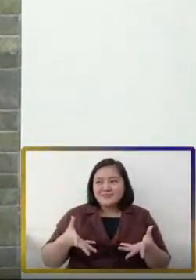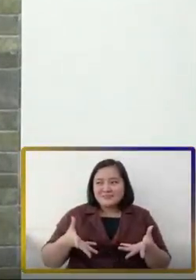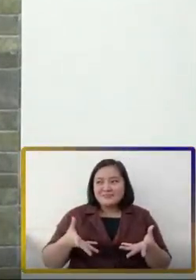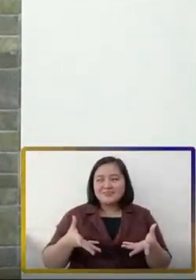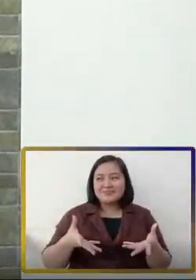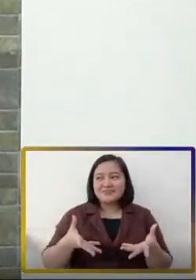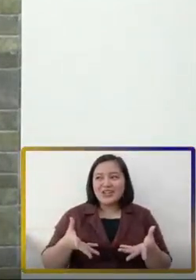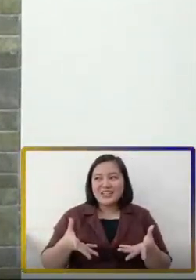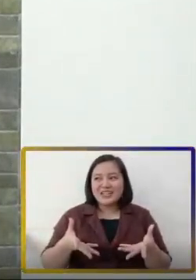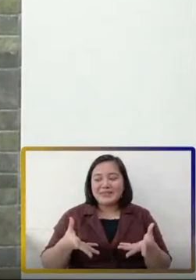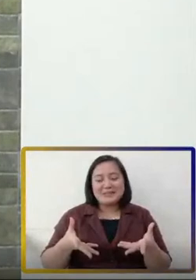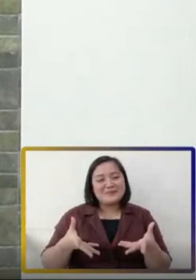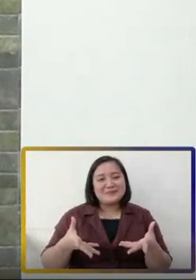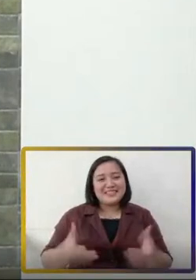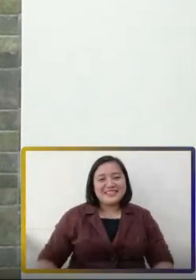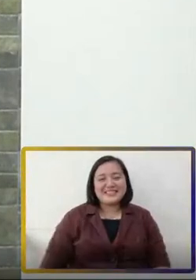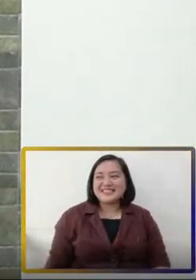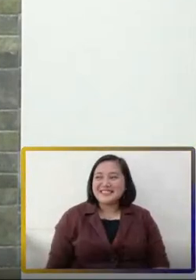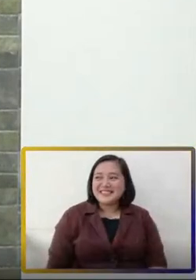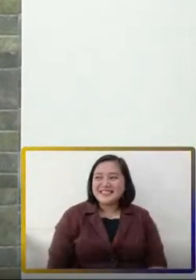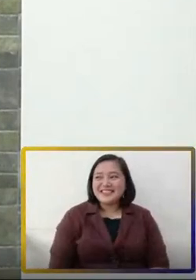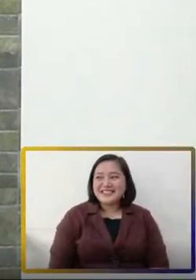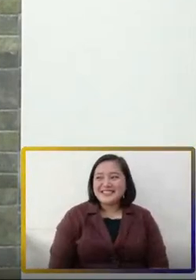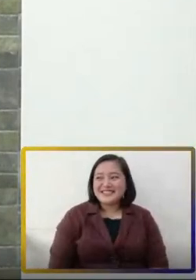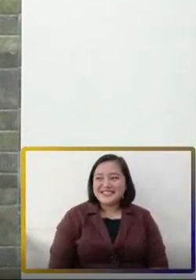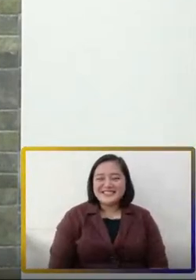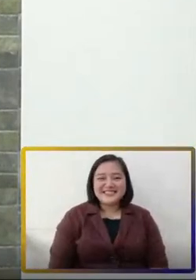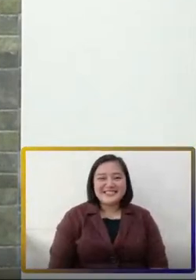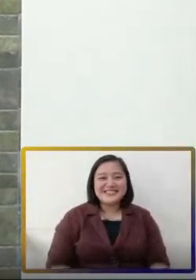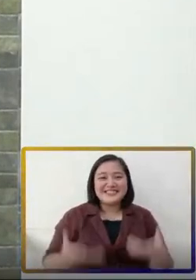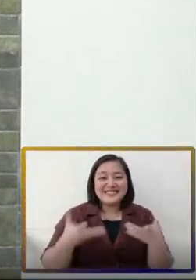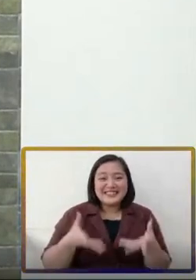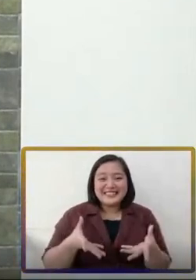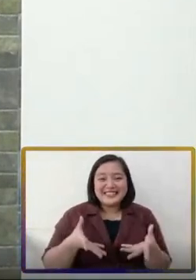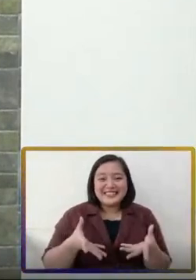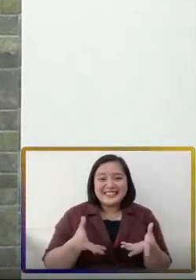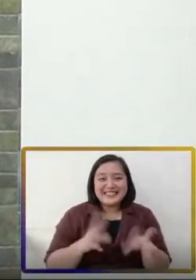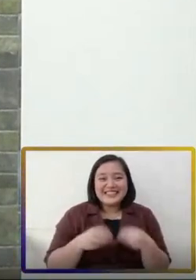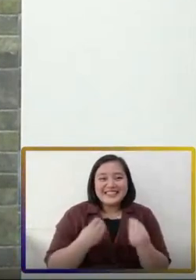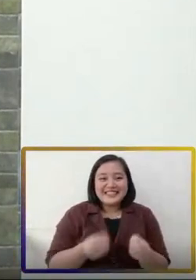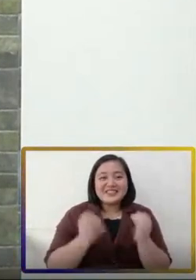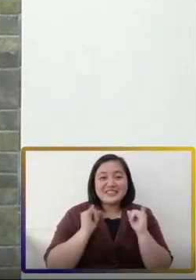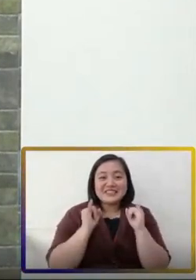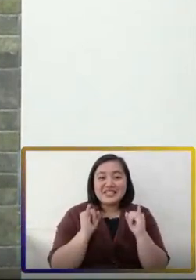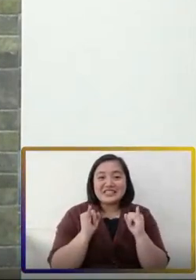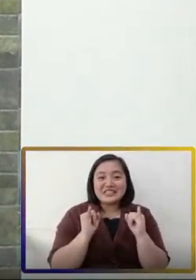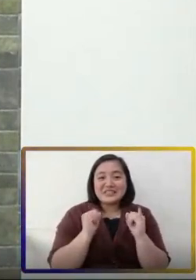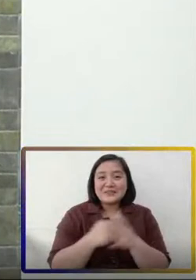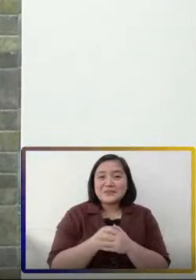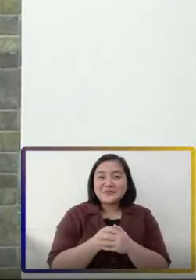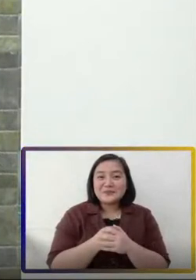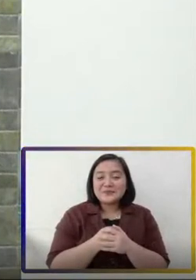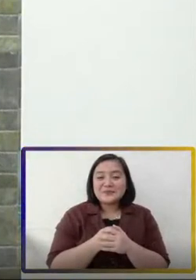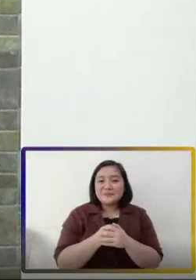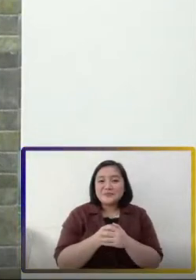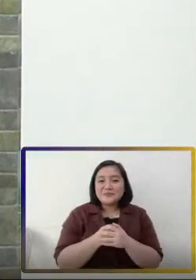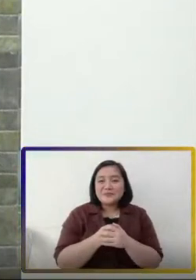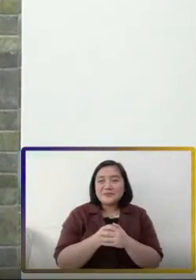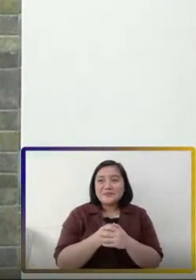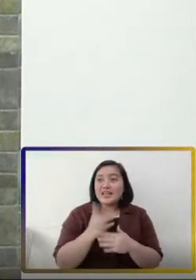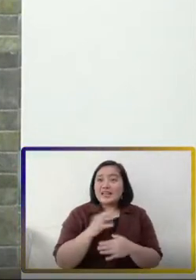maggabay po sa akin. Ganun din po na makapagbigay po na sa akin ng mga instructions at sa pangungurot po sa akin